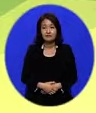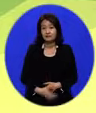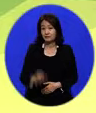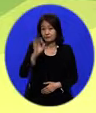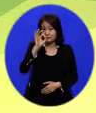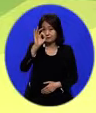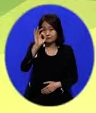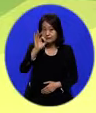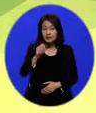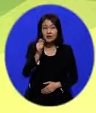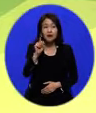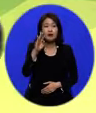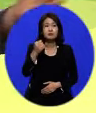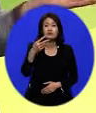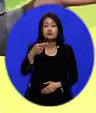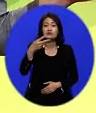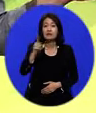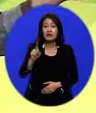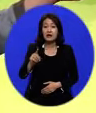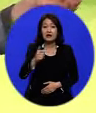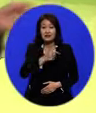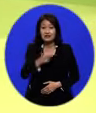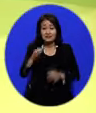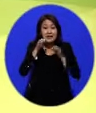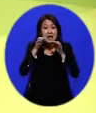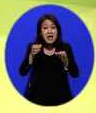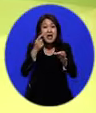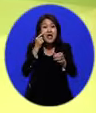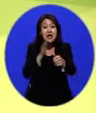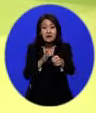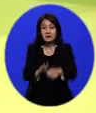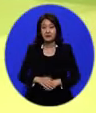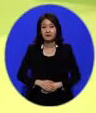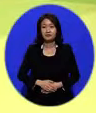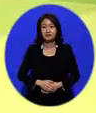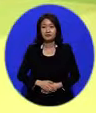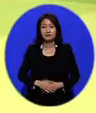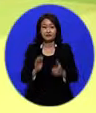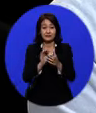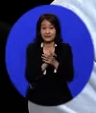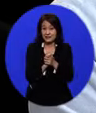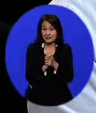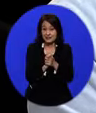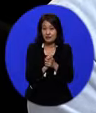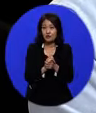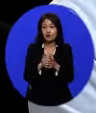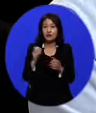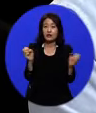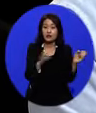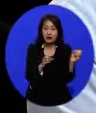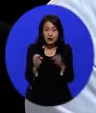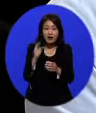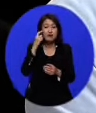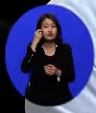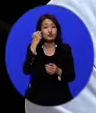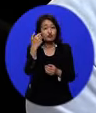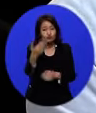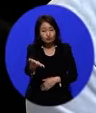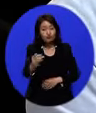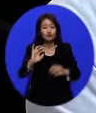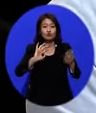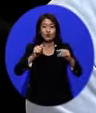자, 하브르타란 우리 큰 소리 한번 따라서 읽어볼까요? 시작. 짜작하고 대화하고